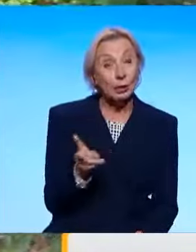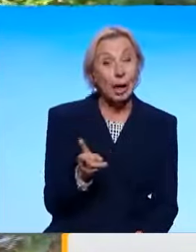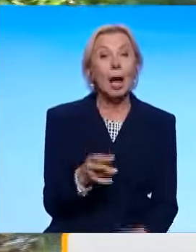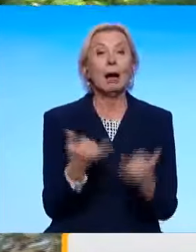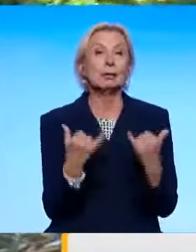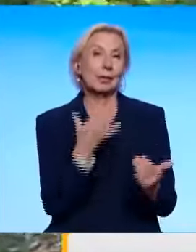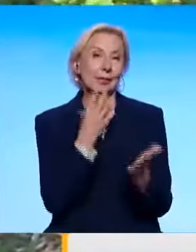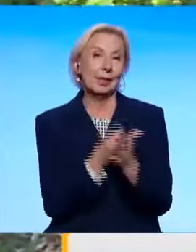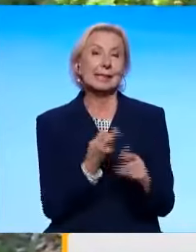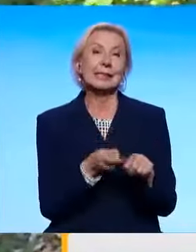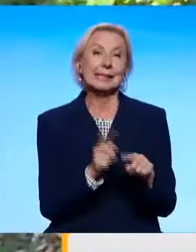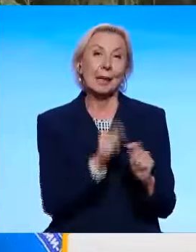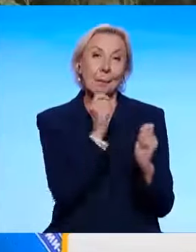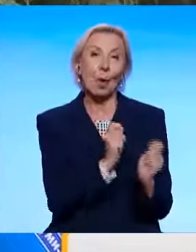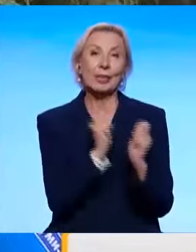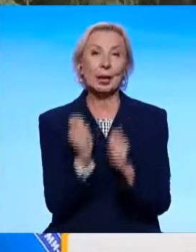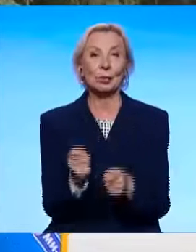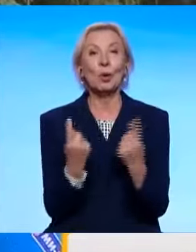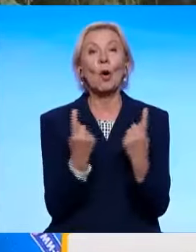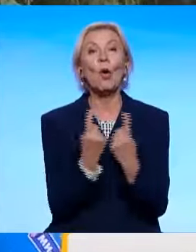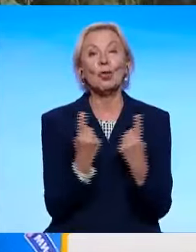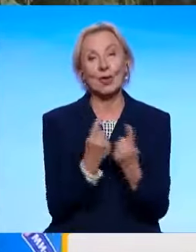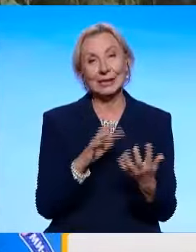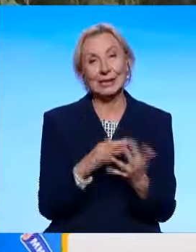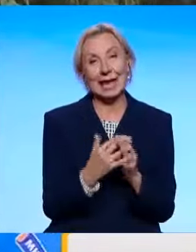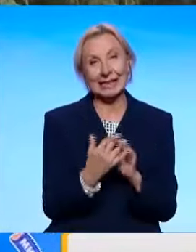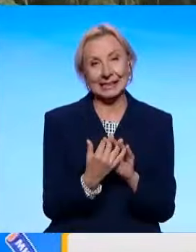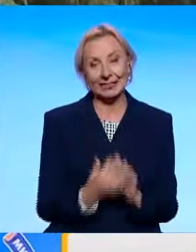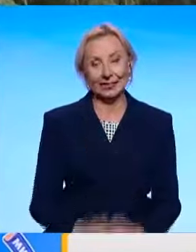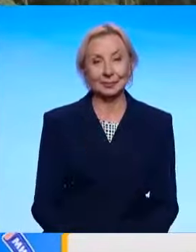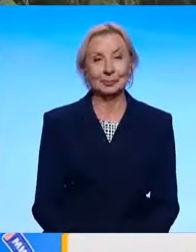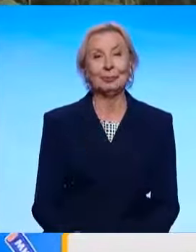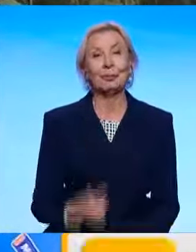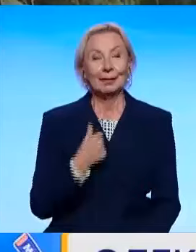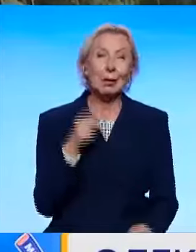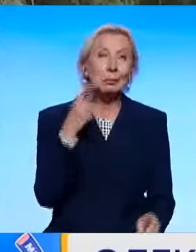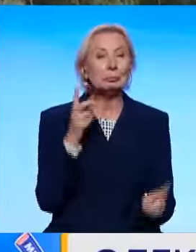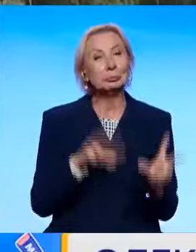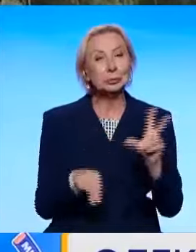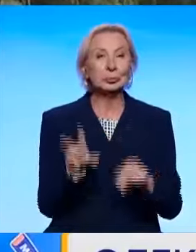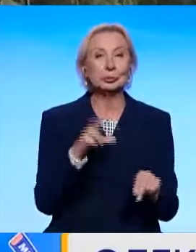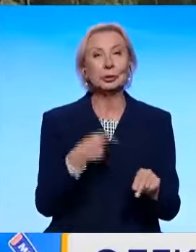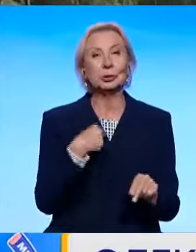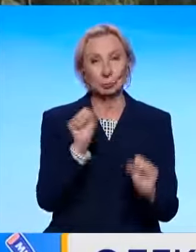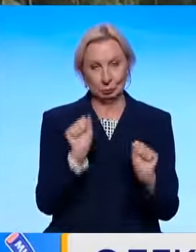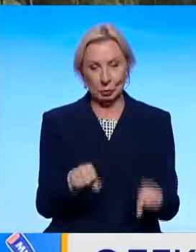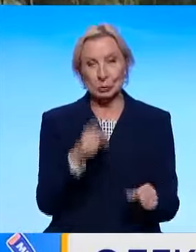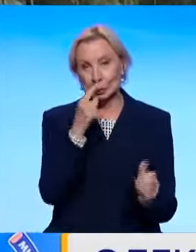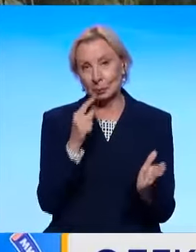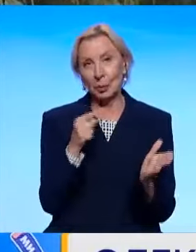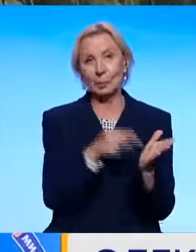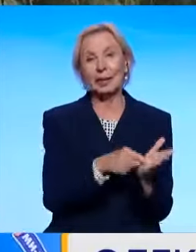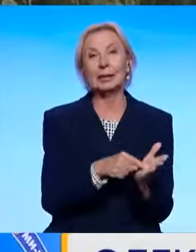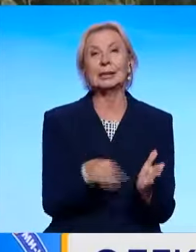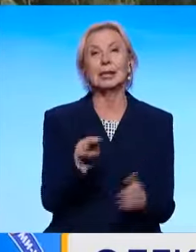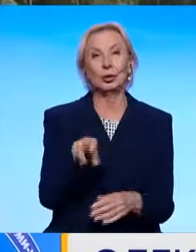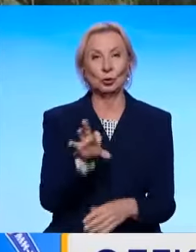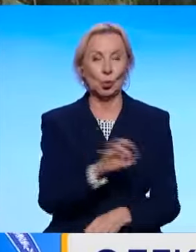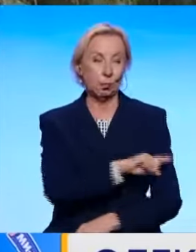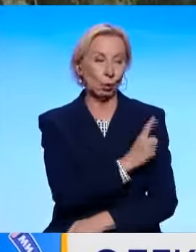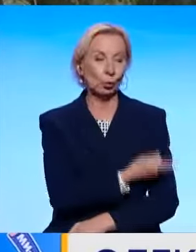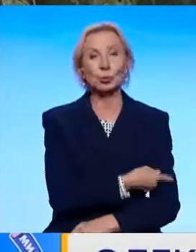Це подарунок односельців. У мене були великі надії на те, що я зможу пробитися ним до потужних